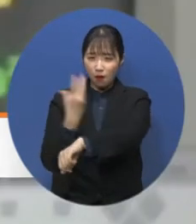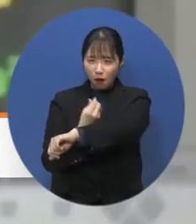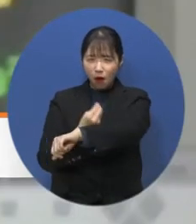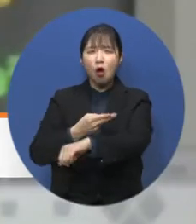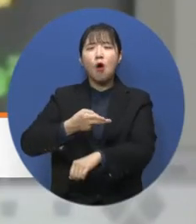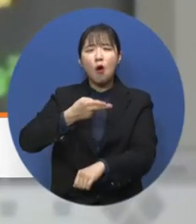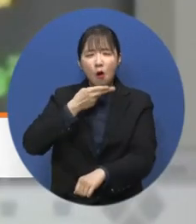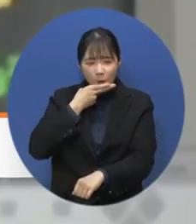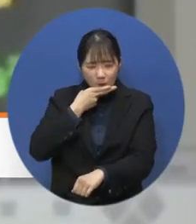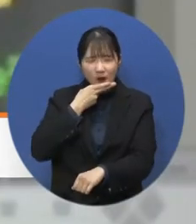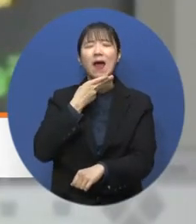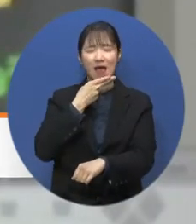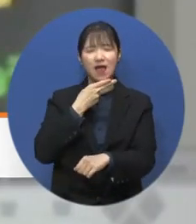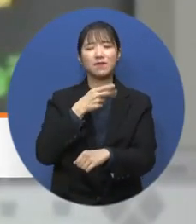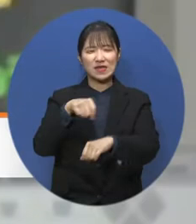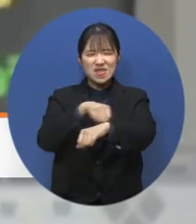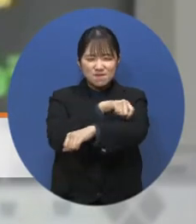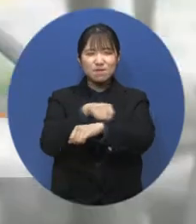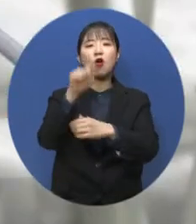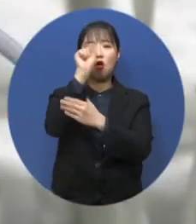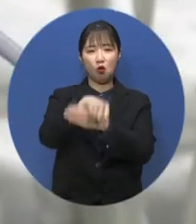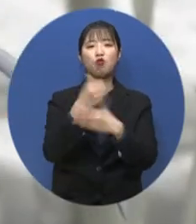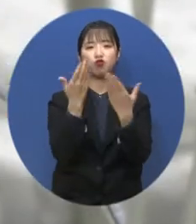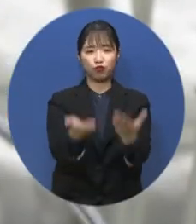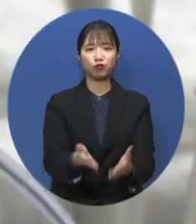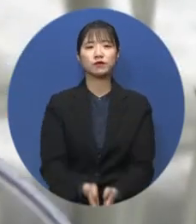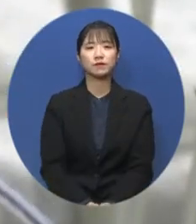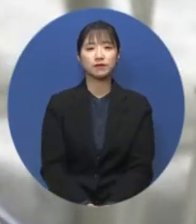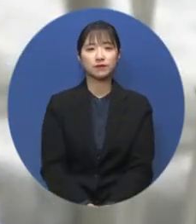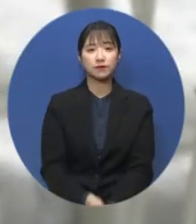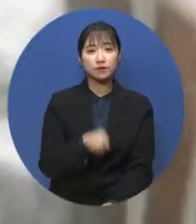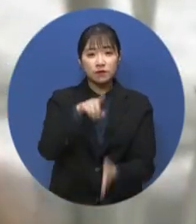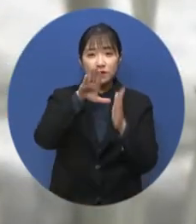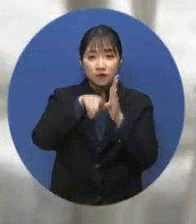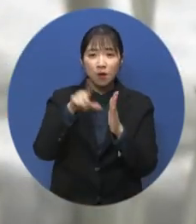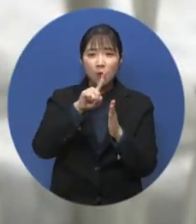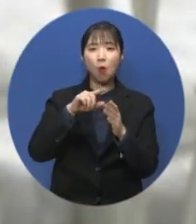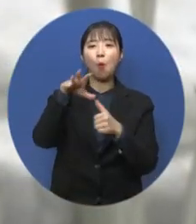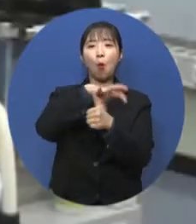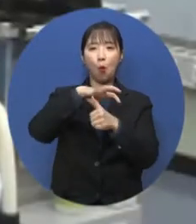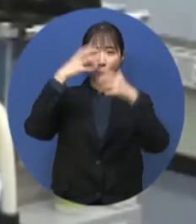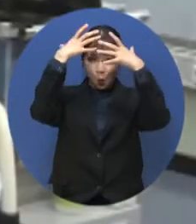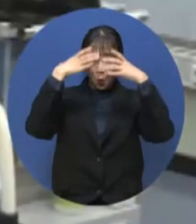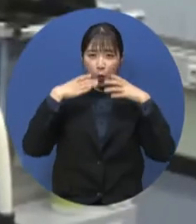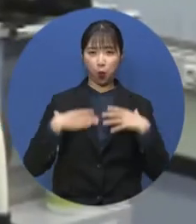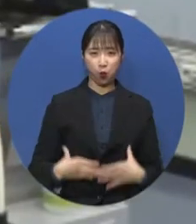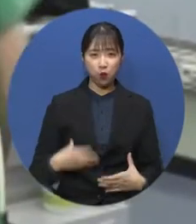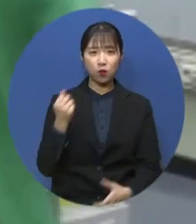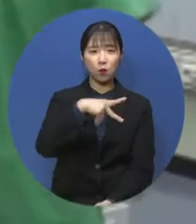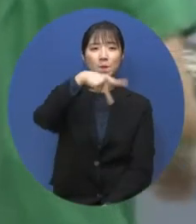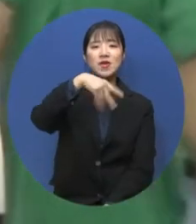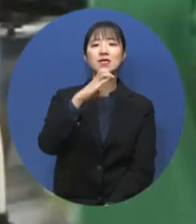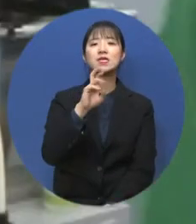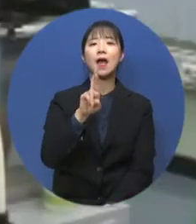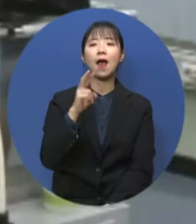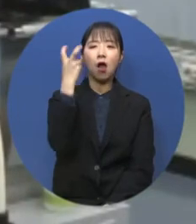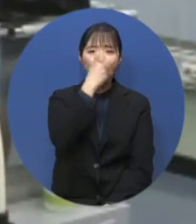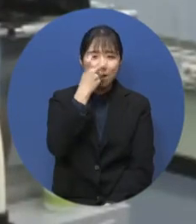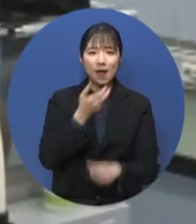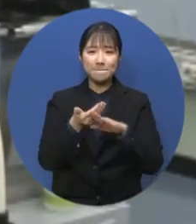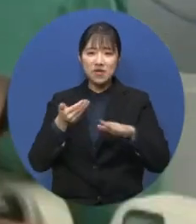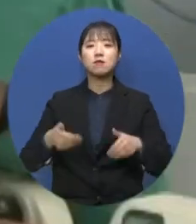않았더라도 예외적으로 면회가 허용됩니다. 이 경우 보호용구 착용, PCR 검사 등의 절차를 밟아야